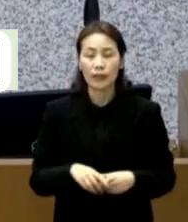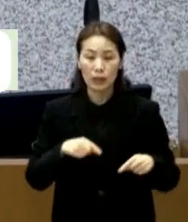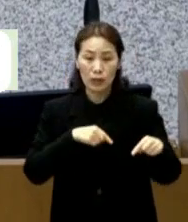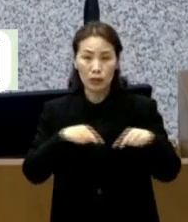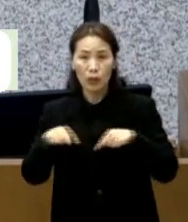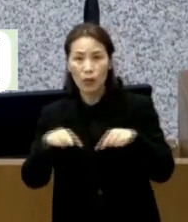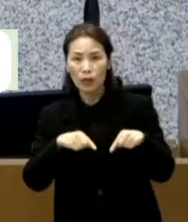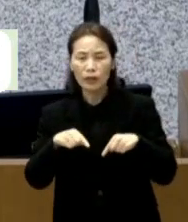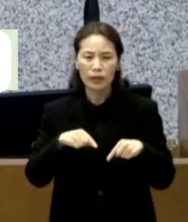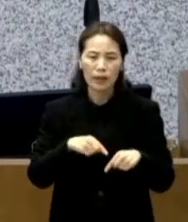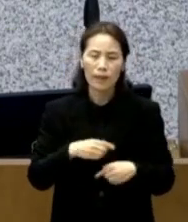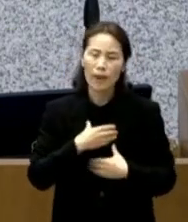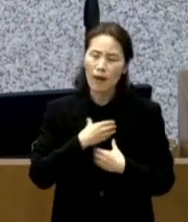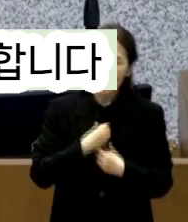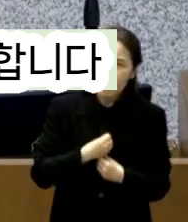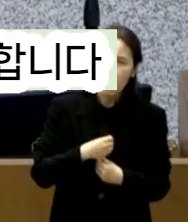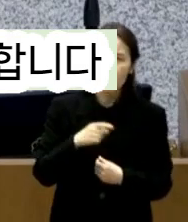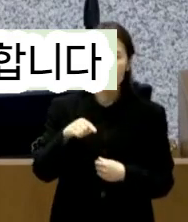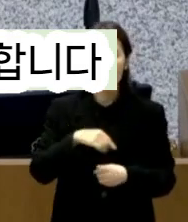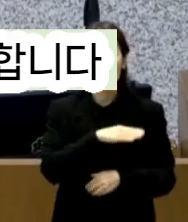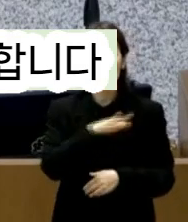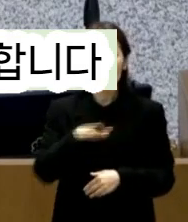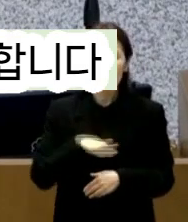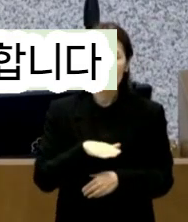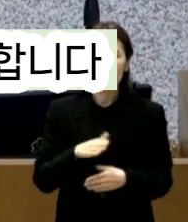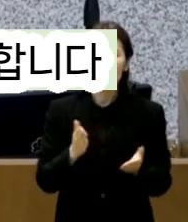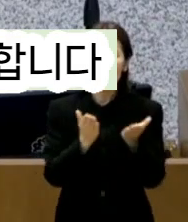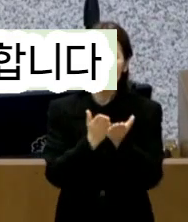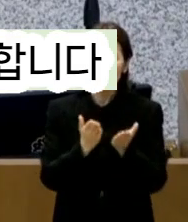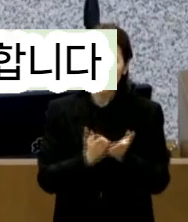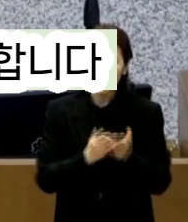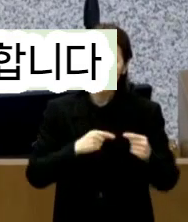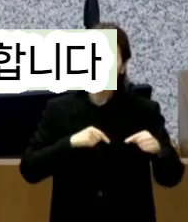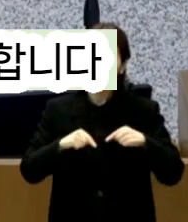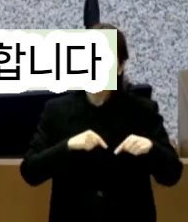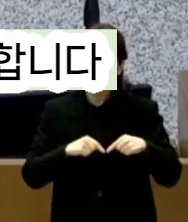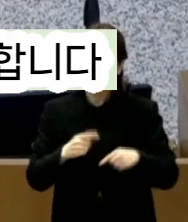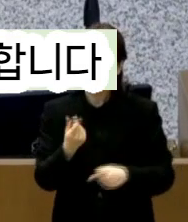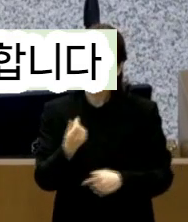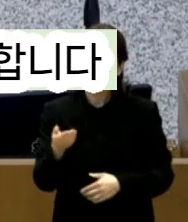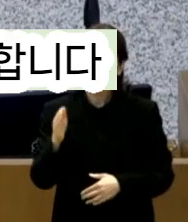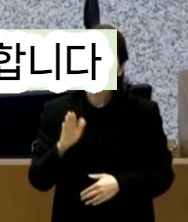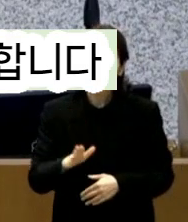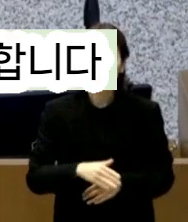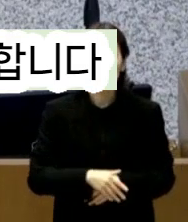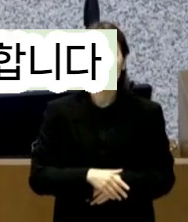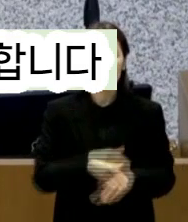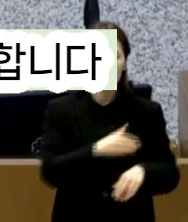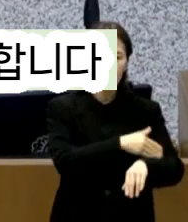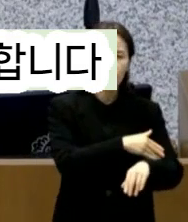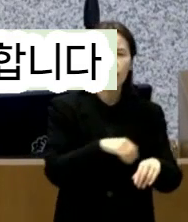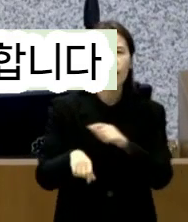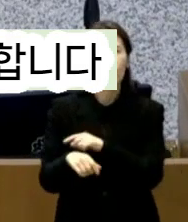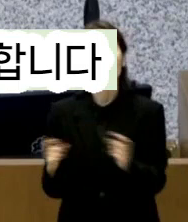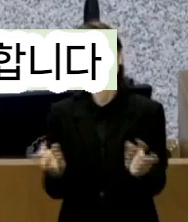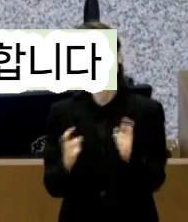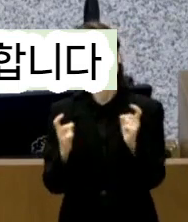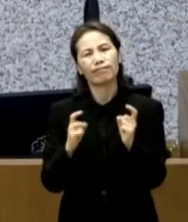정치가 도리어 우리 사회의 가장 심각한 갈등 요소로 지목됐다는 사실에